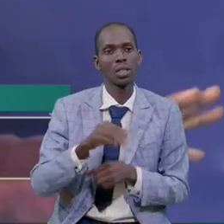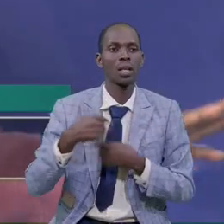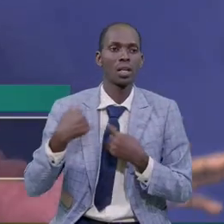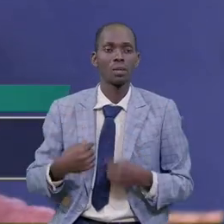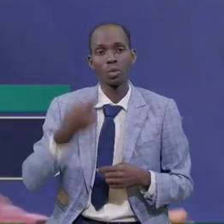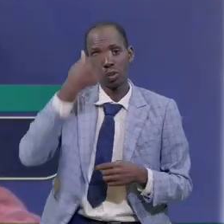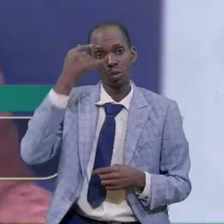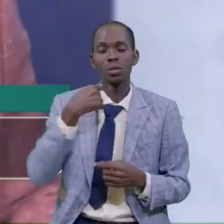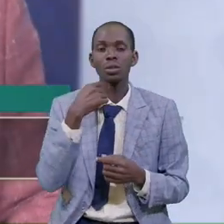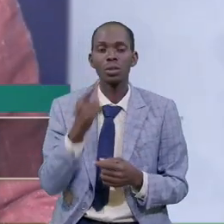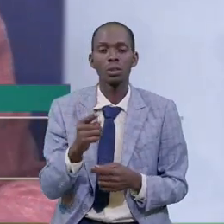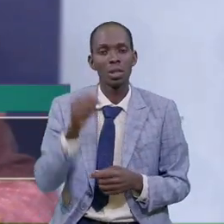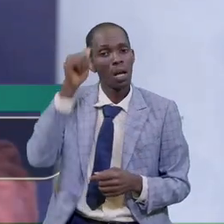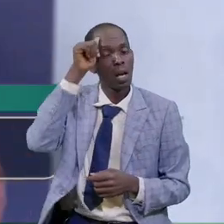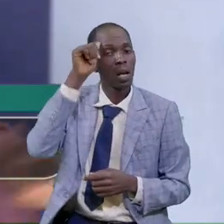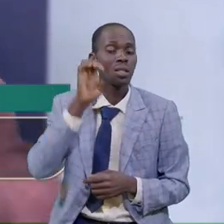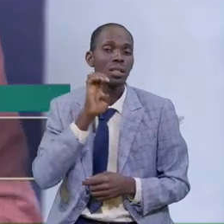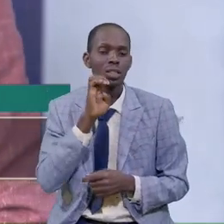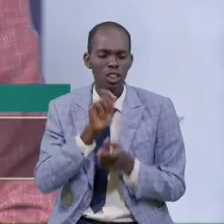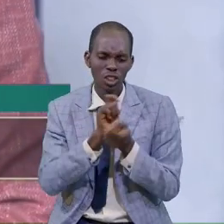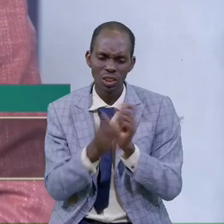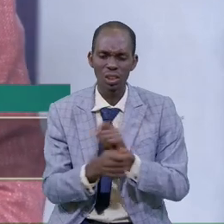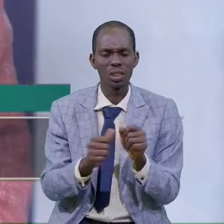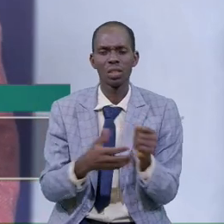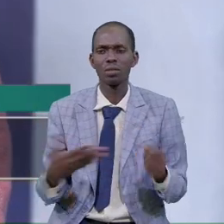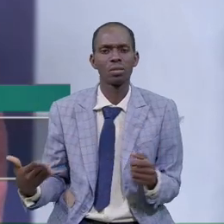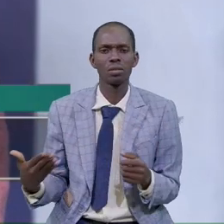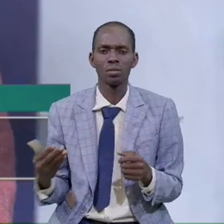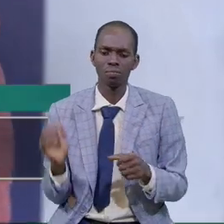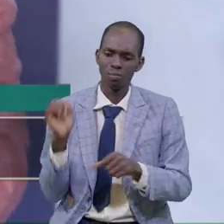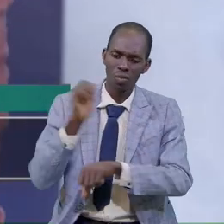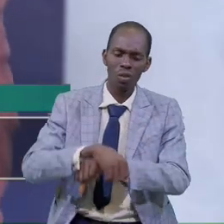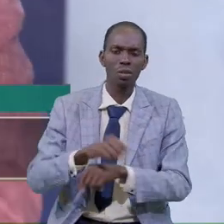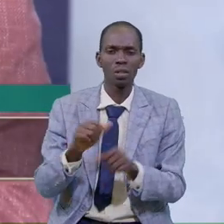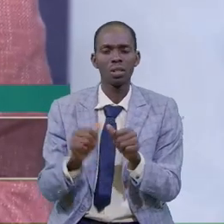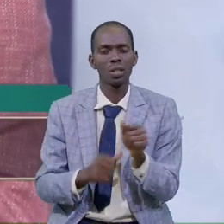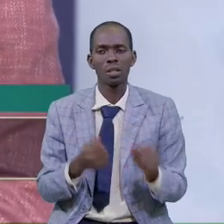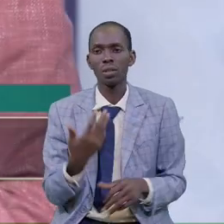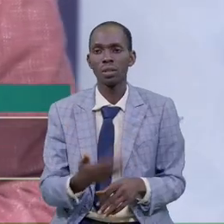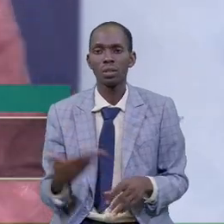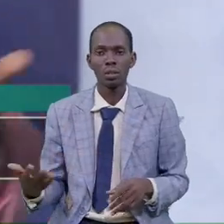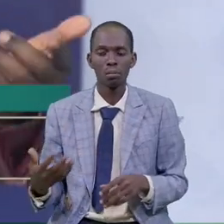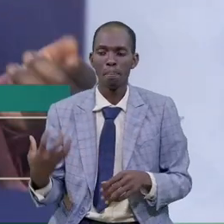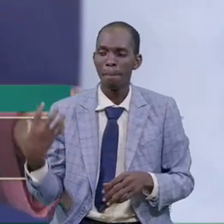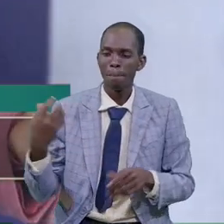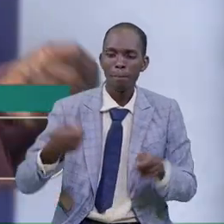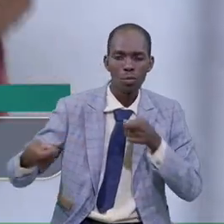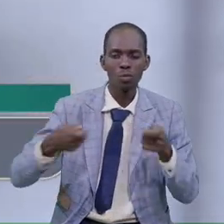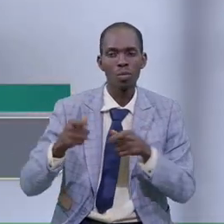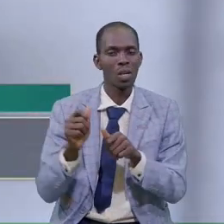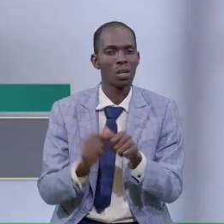Ève, changez toutes choses, subjuguez, assujettissez toutes choses, maîtrisez toutes